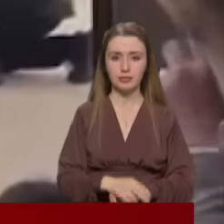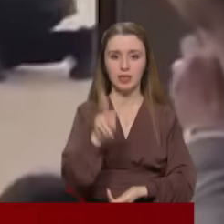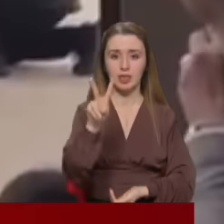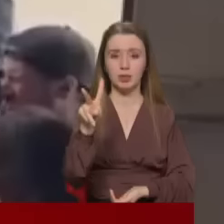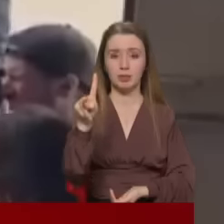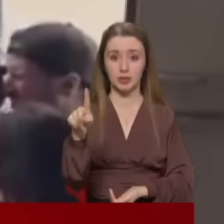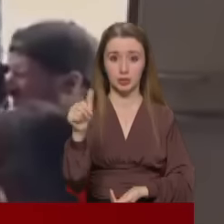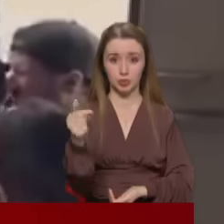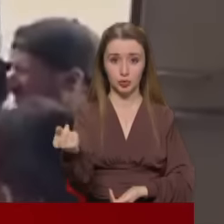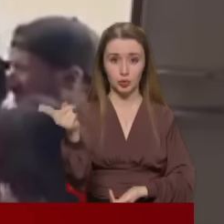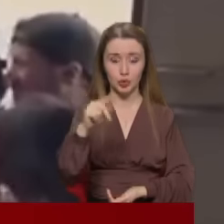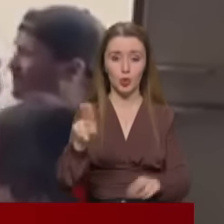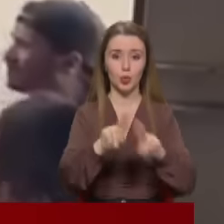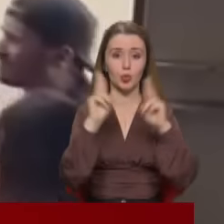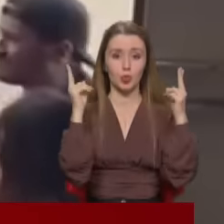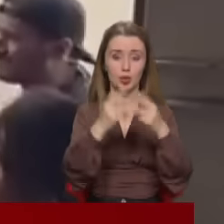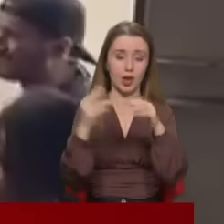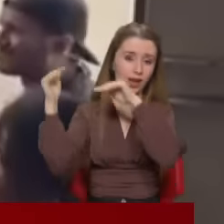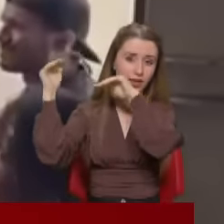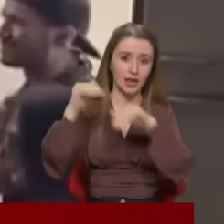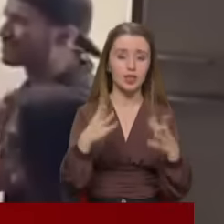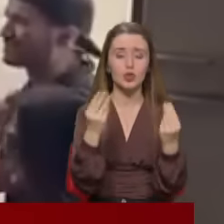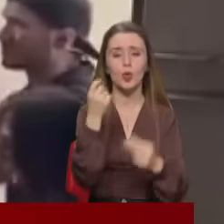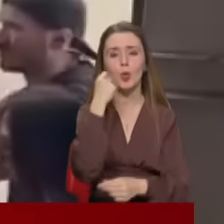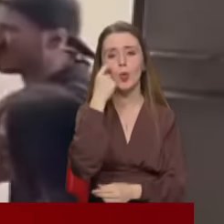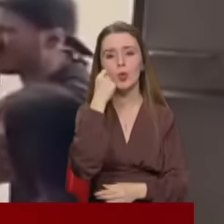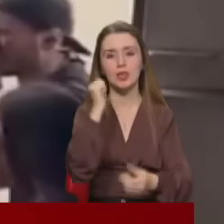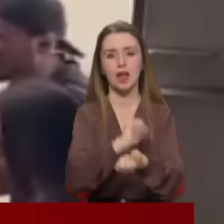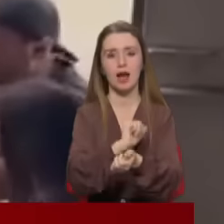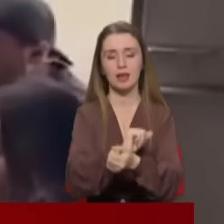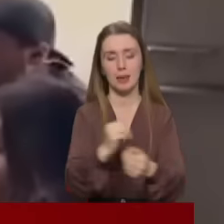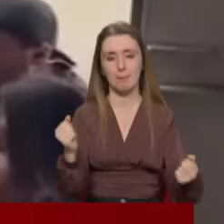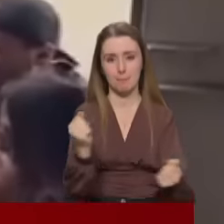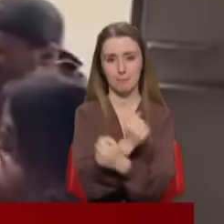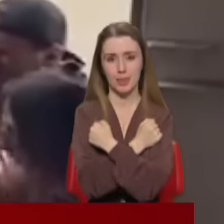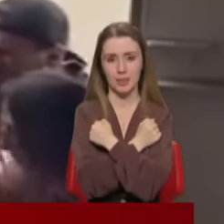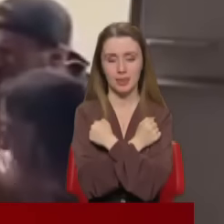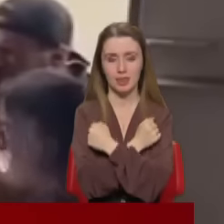...21 gün sonra dünyaya döndü, çok özlediği ailesine kavuştu.